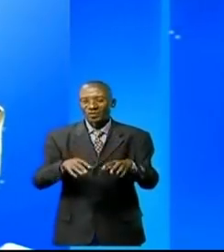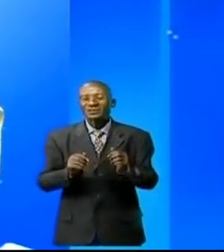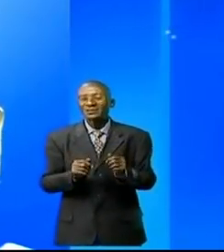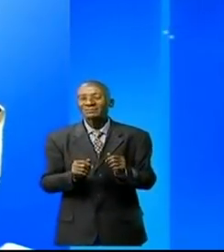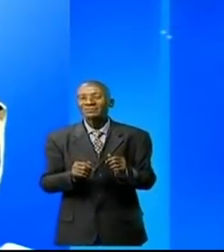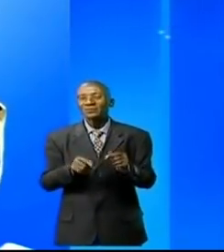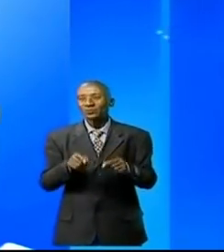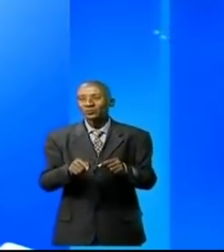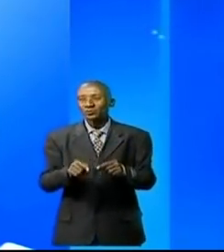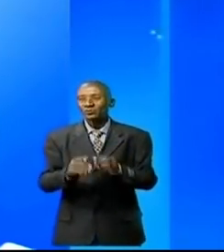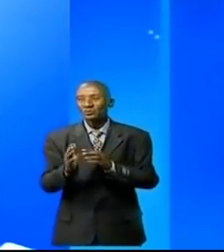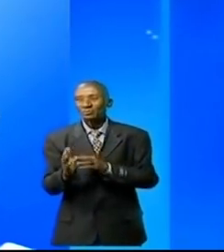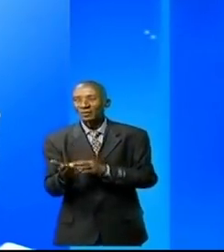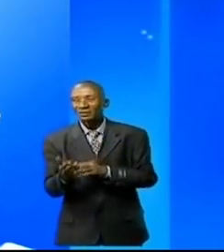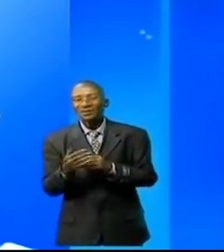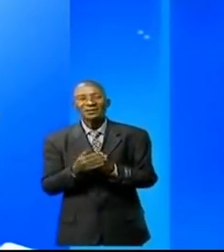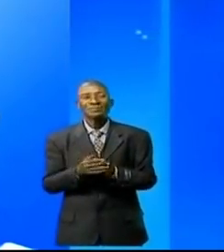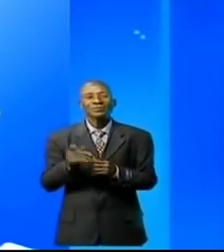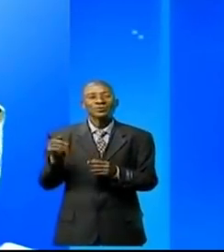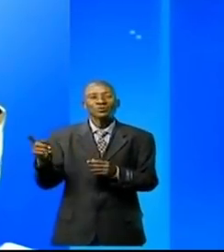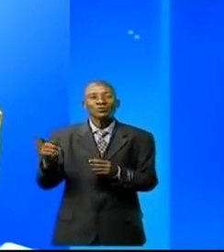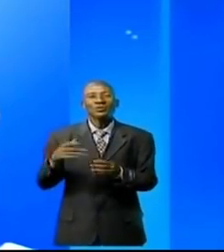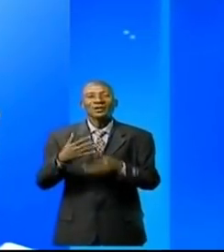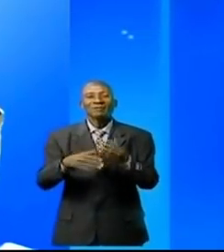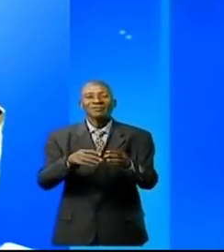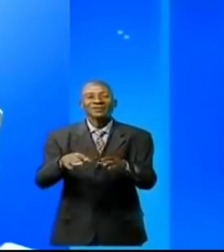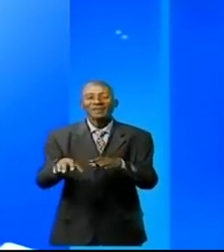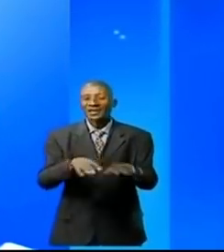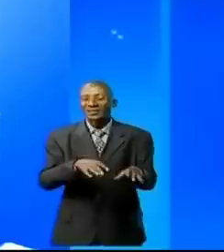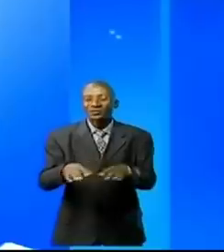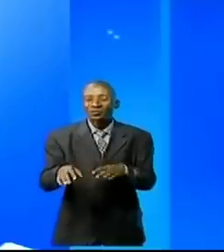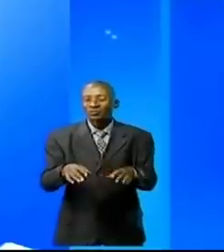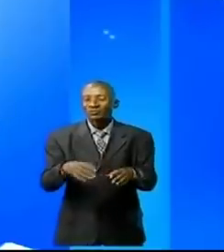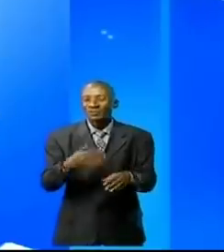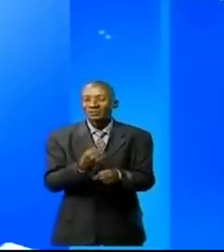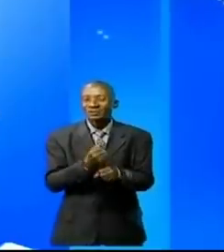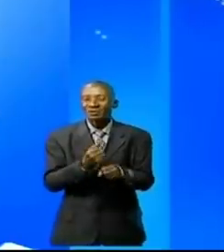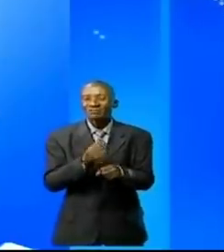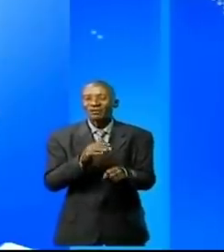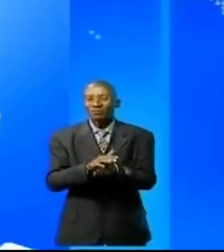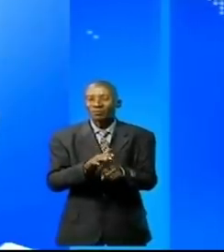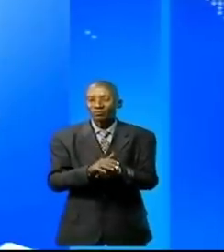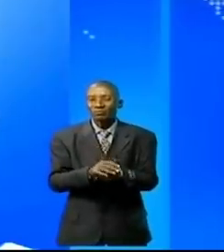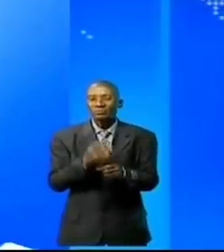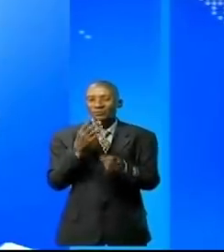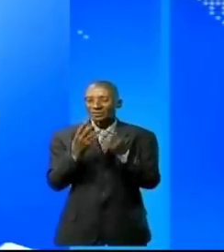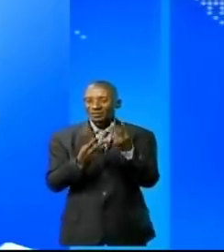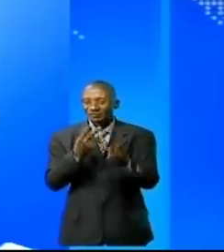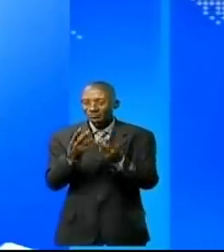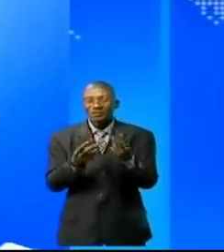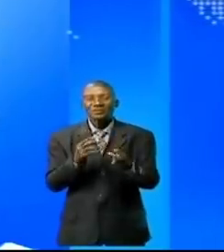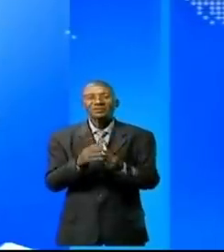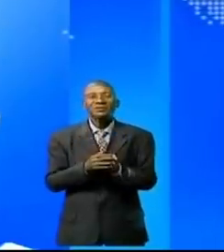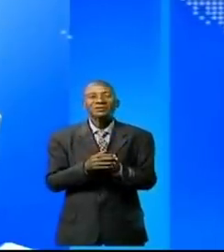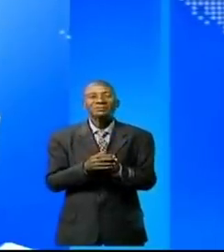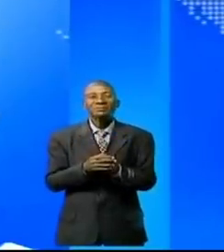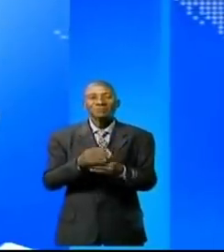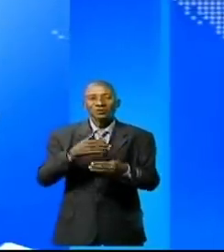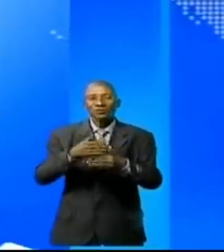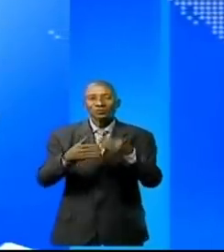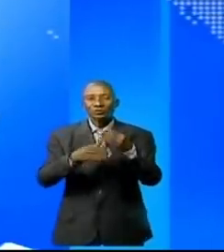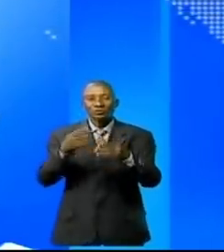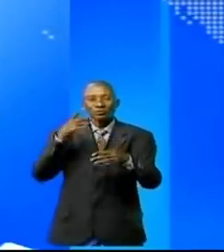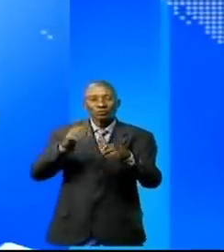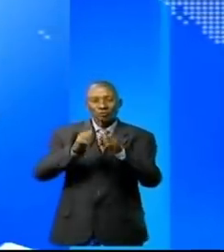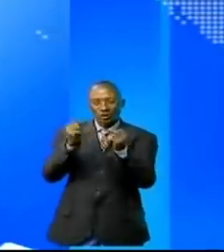les concessions de la SCTP, jadis spoliée. Didier Moussetti a visité samedi dernier les concessions de cette entreprise dans